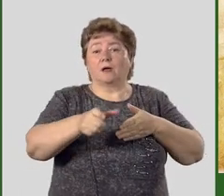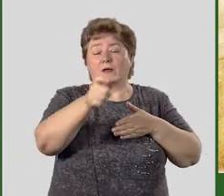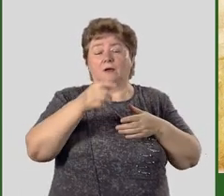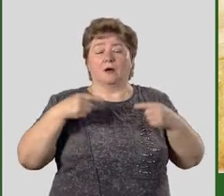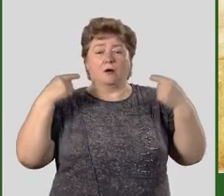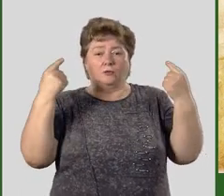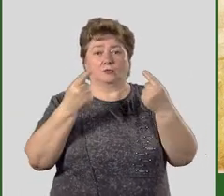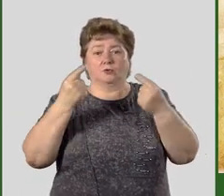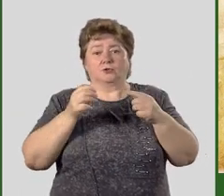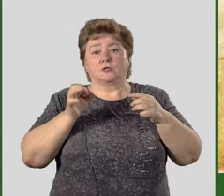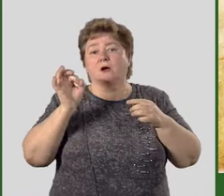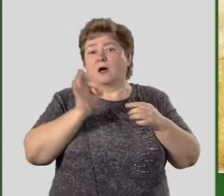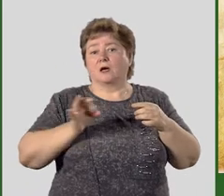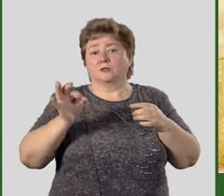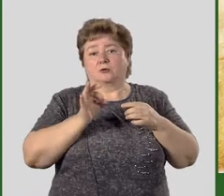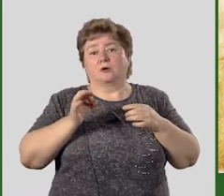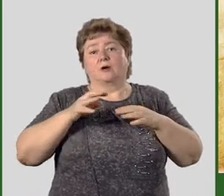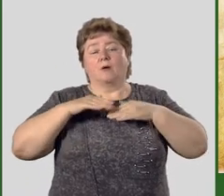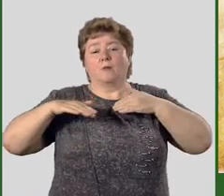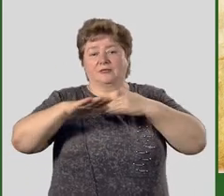о крупнейших озерах материка.